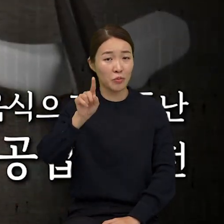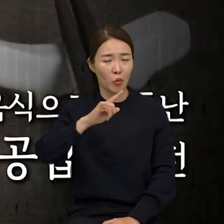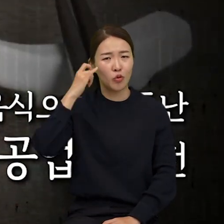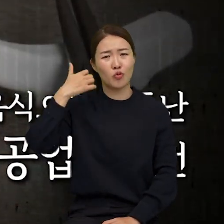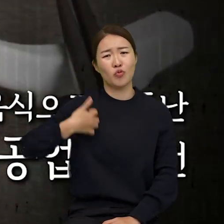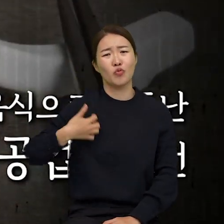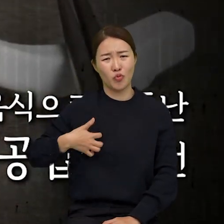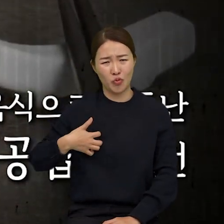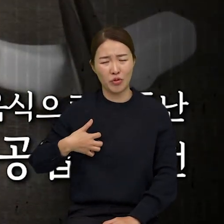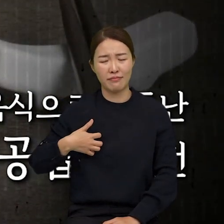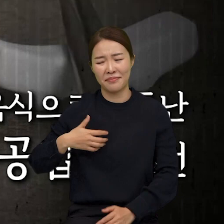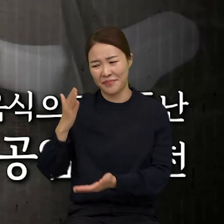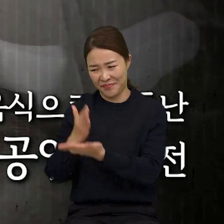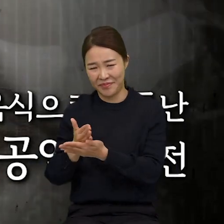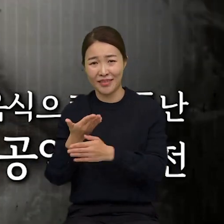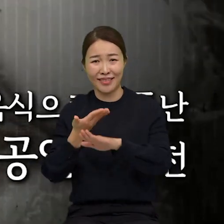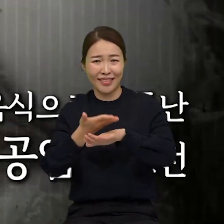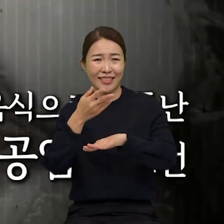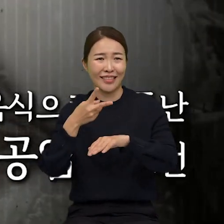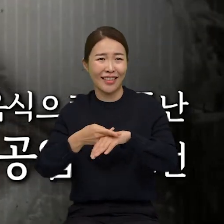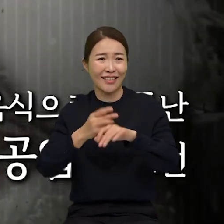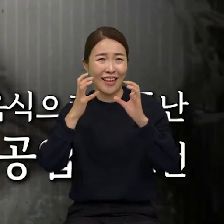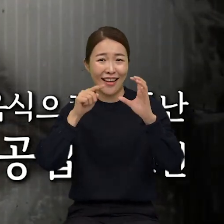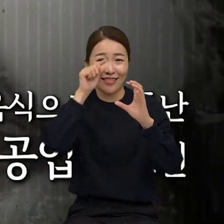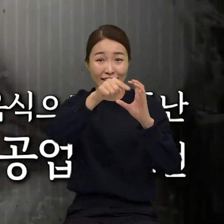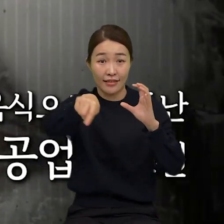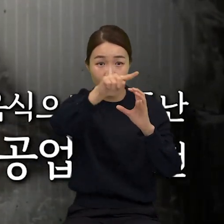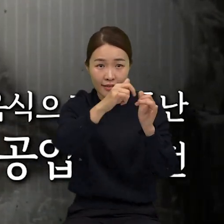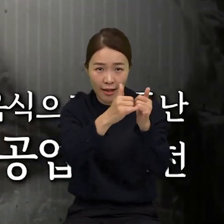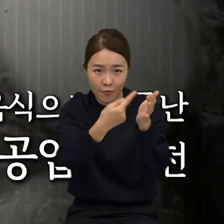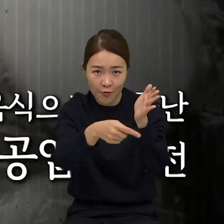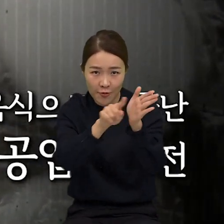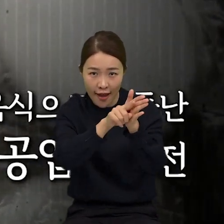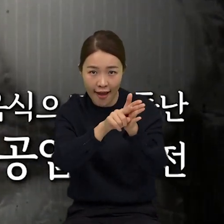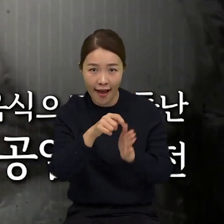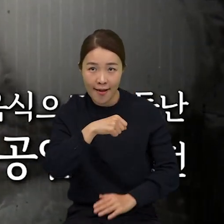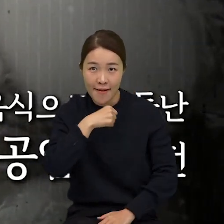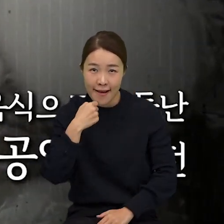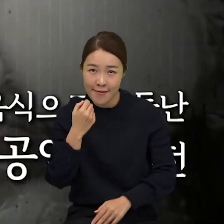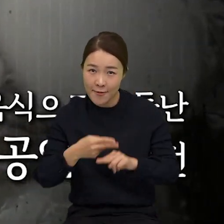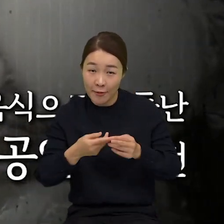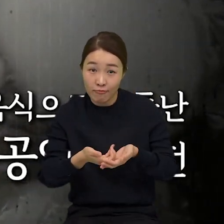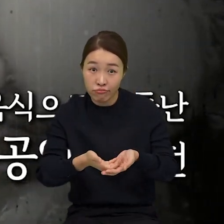의해 대중음식으로 거듭나 당시 선풍적 인기를 끌었다.